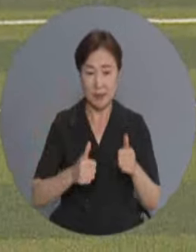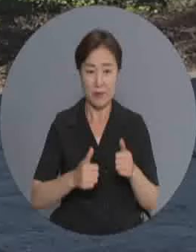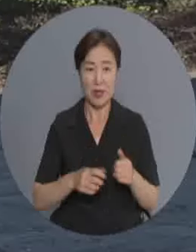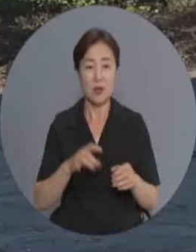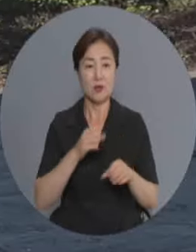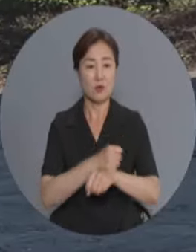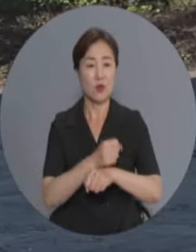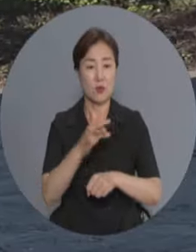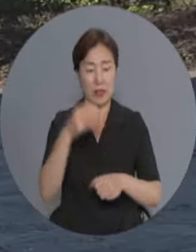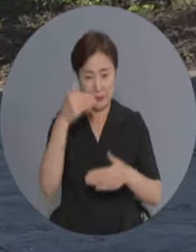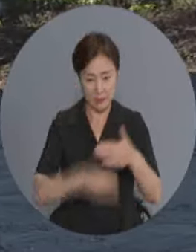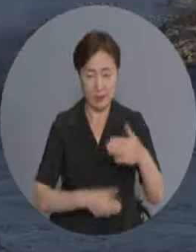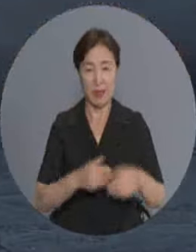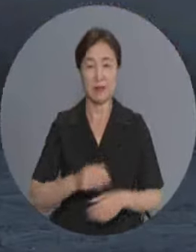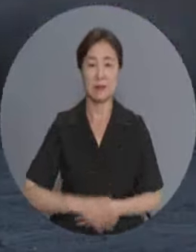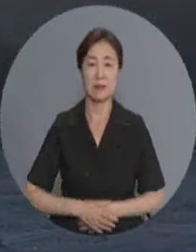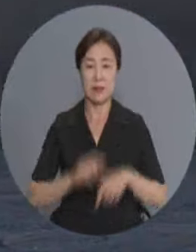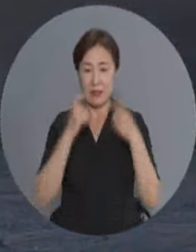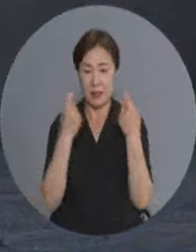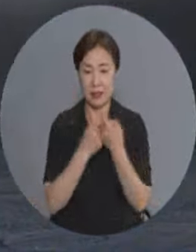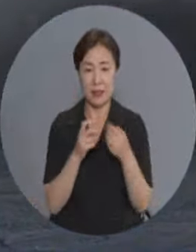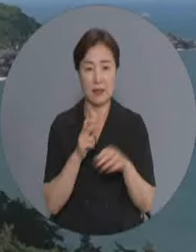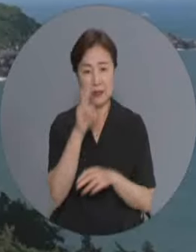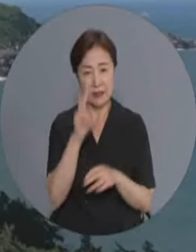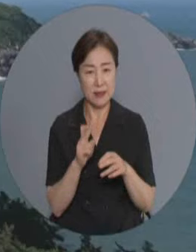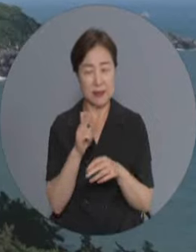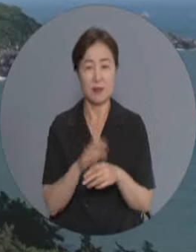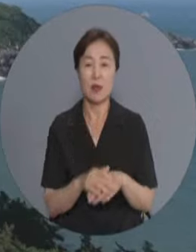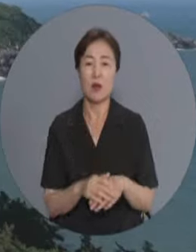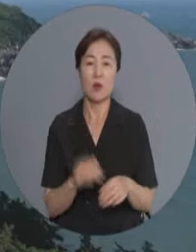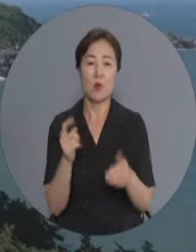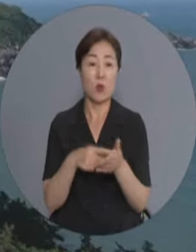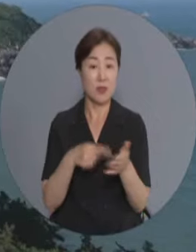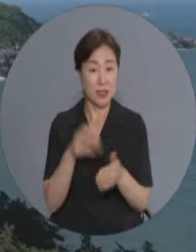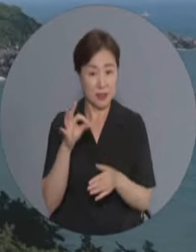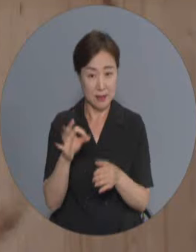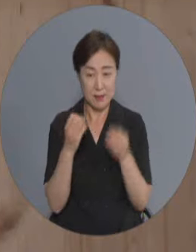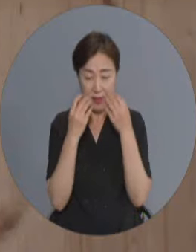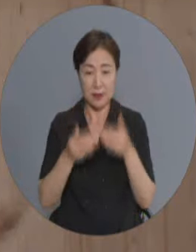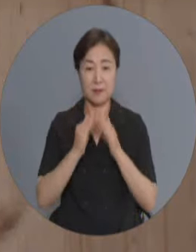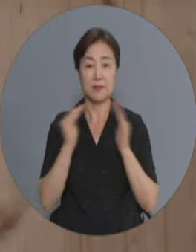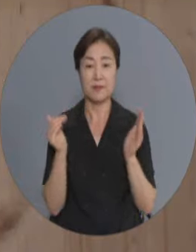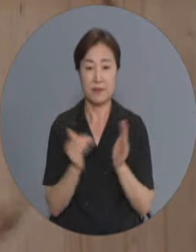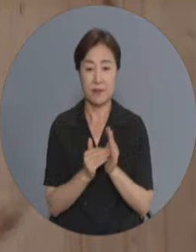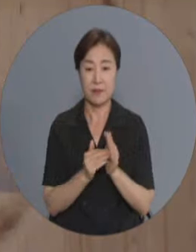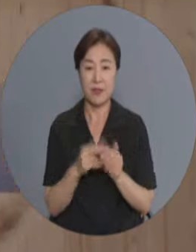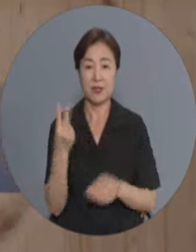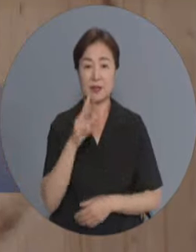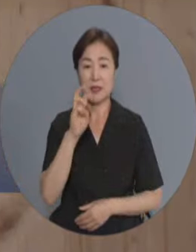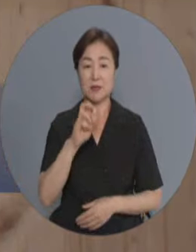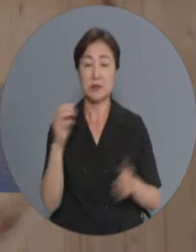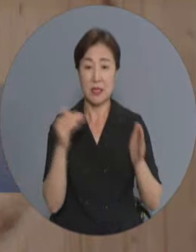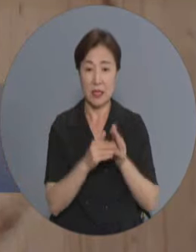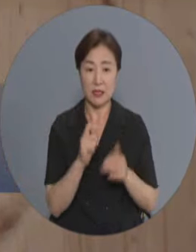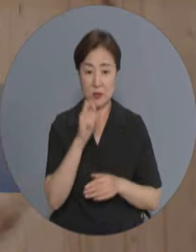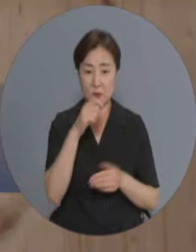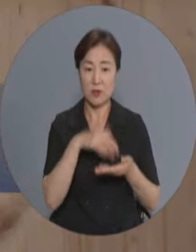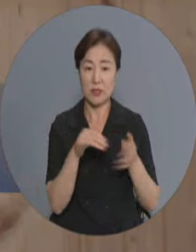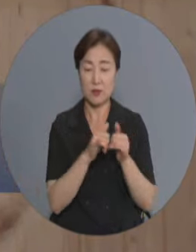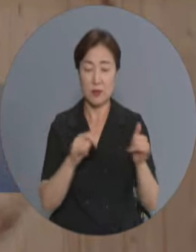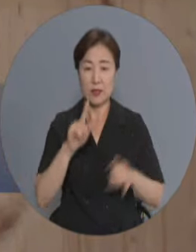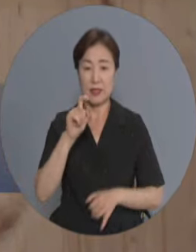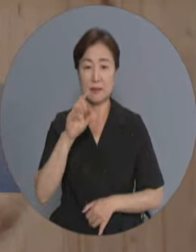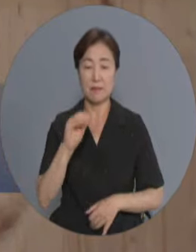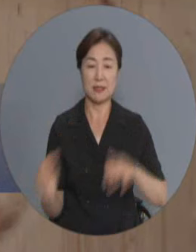감면과 민간 우주시험발사체 발사 보상 기준 신설 등도 눈에 띕니다. 2030년까지 고용인구